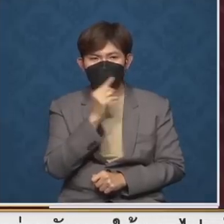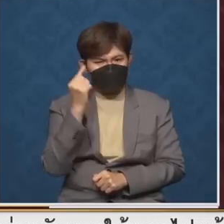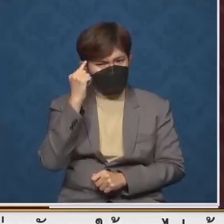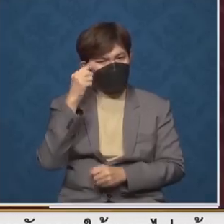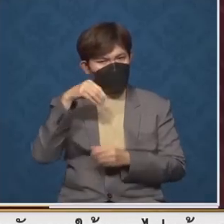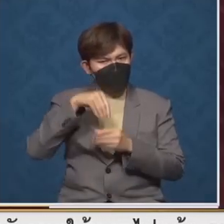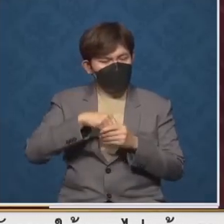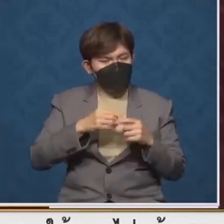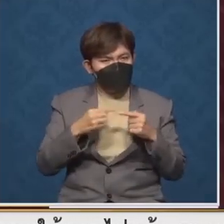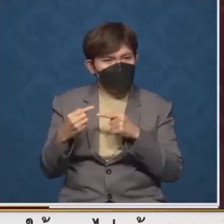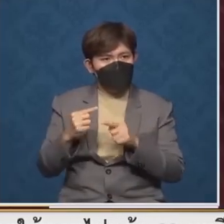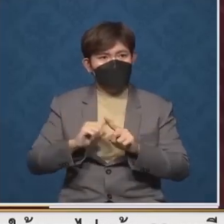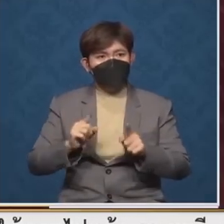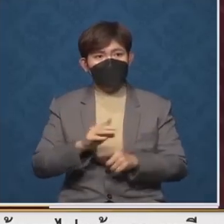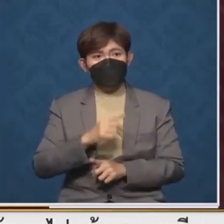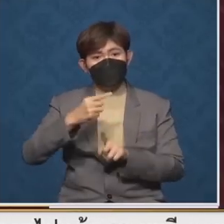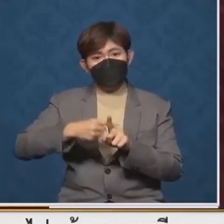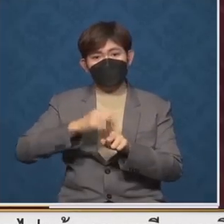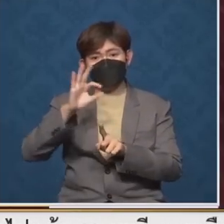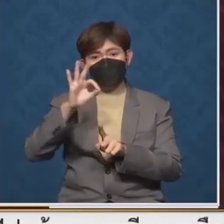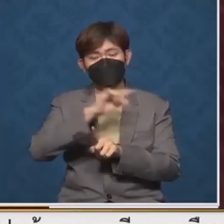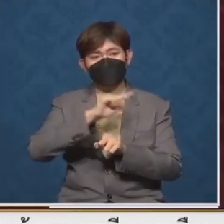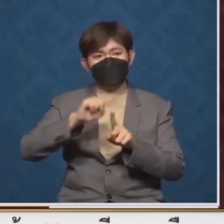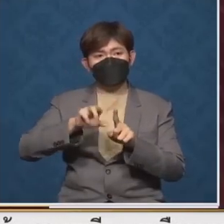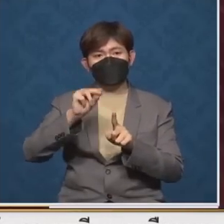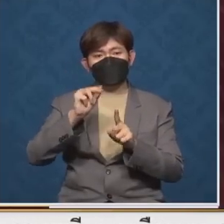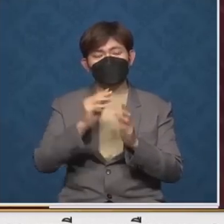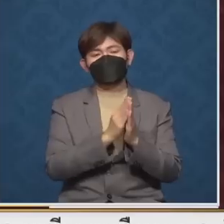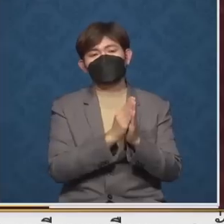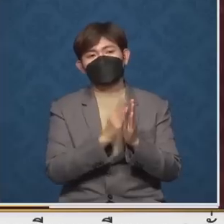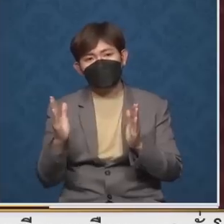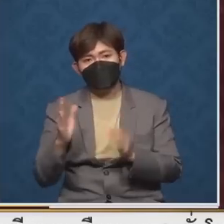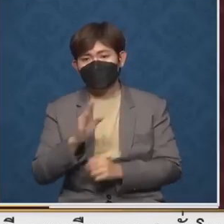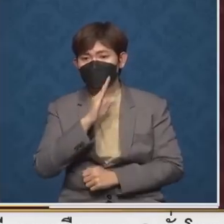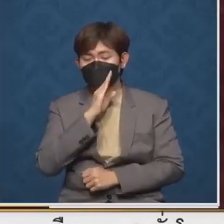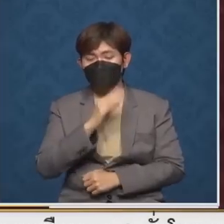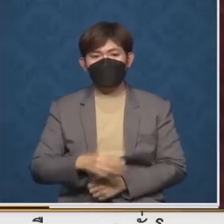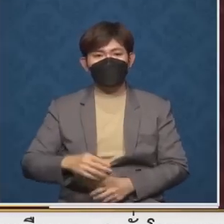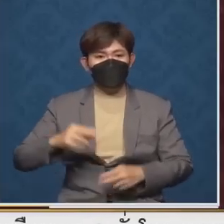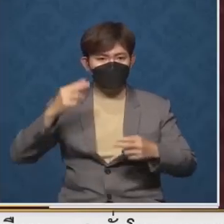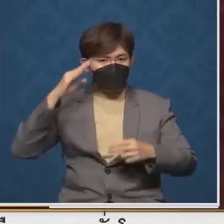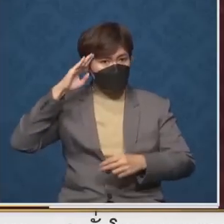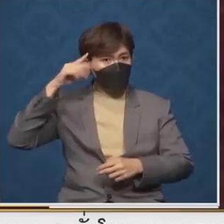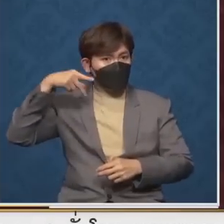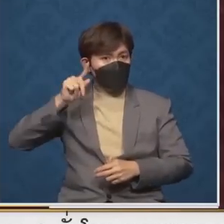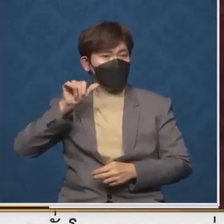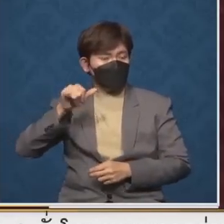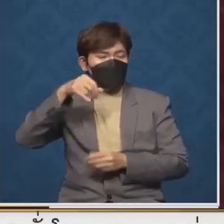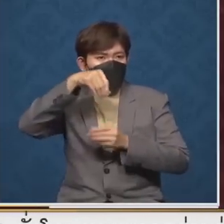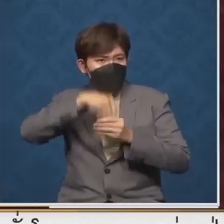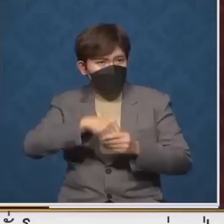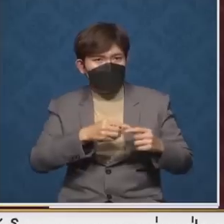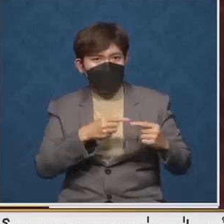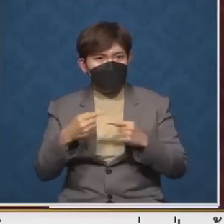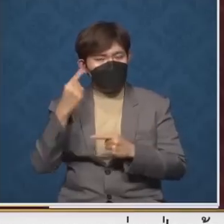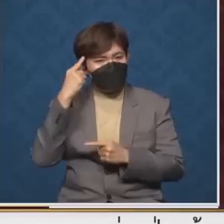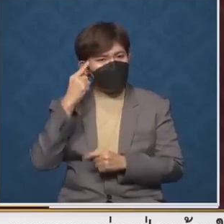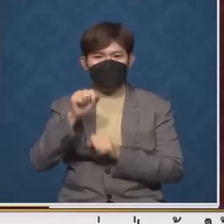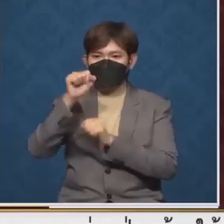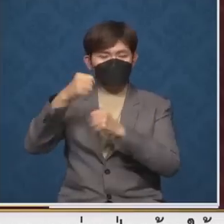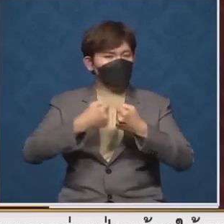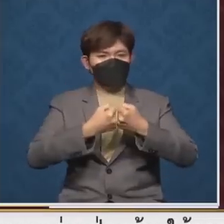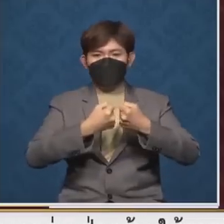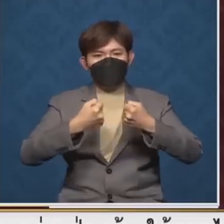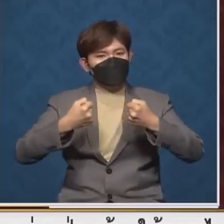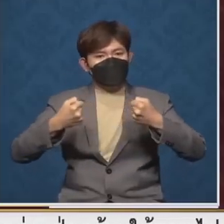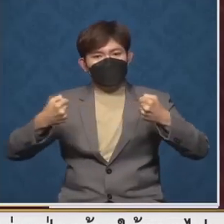ไดอยู่ต่อ หลง 30 กัยายนถ้าผลเอกประยุตยัอยู่ต่ออีกนะผลเอกประยุตก็จะประกาศต่ไปอีกคร